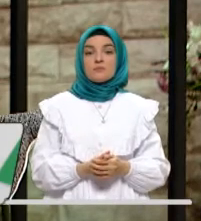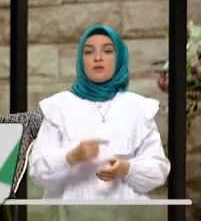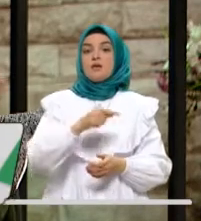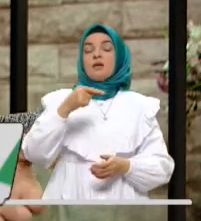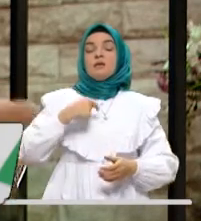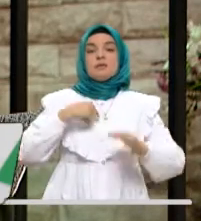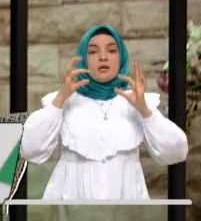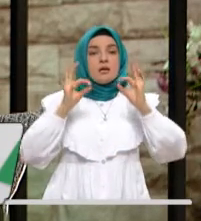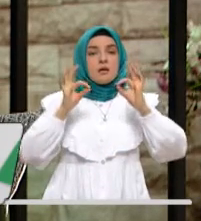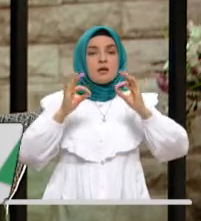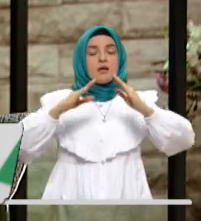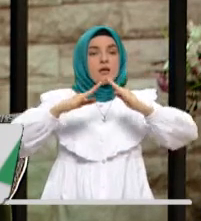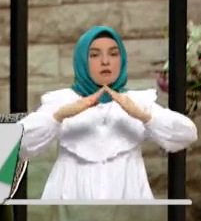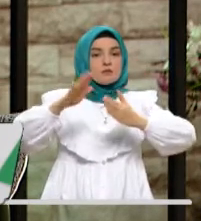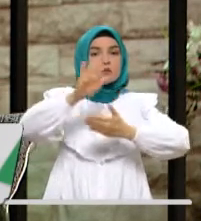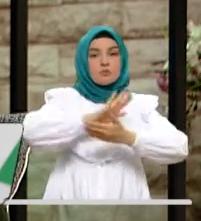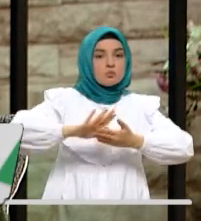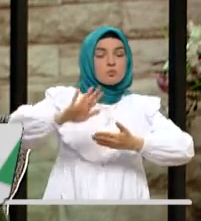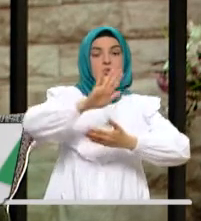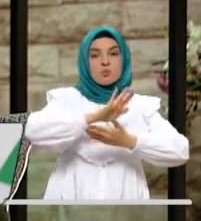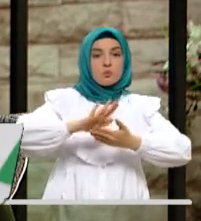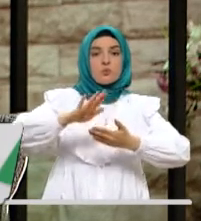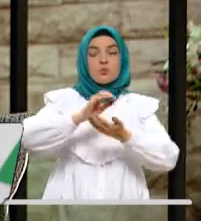gün temizlediğimiz o yüzey temizleyiciler veya